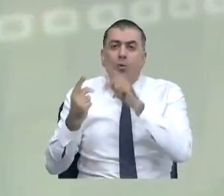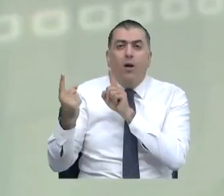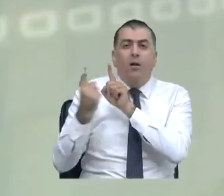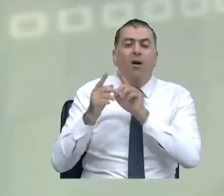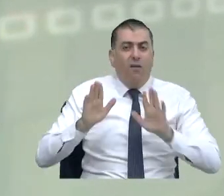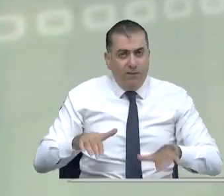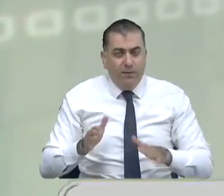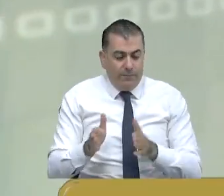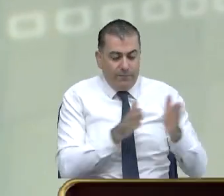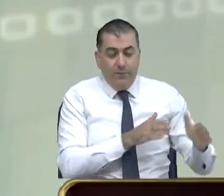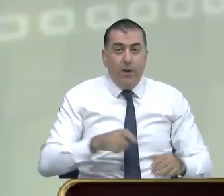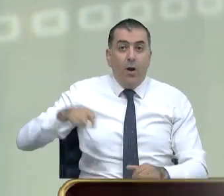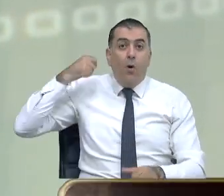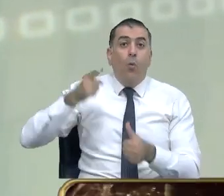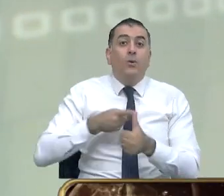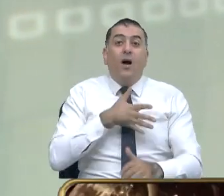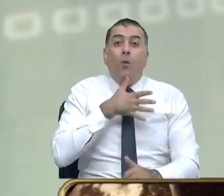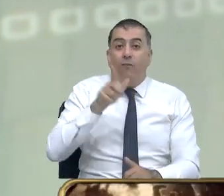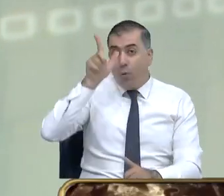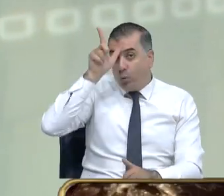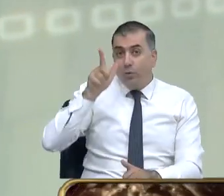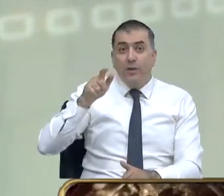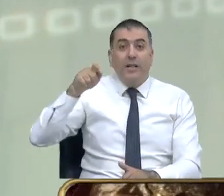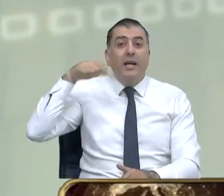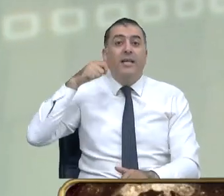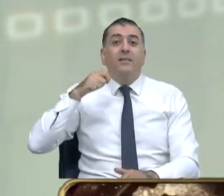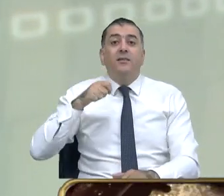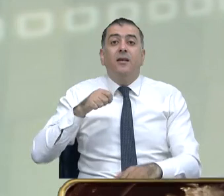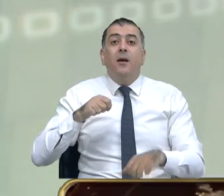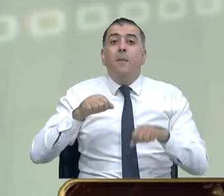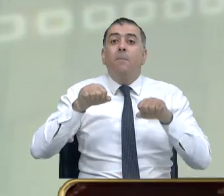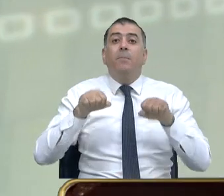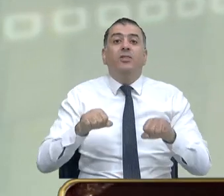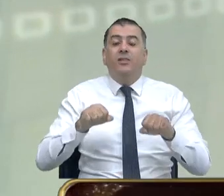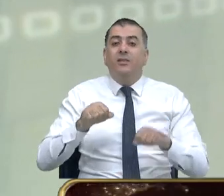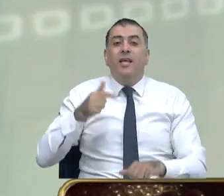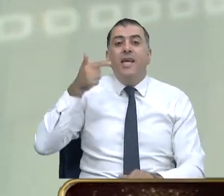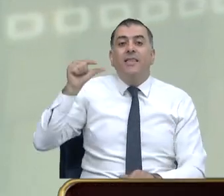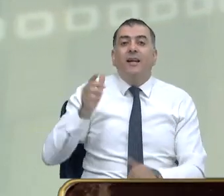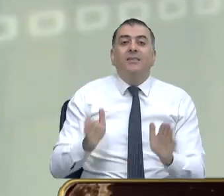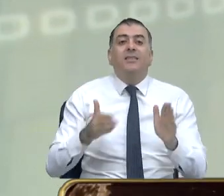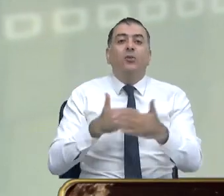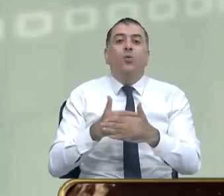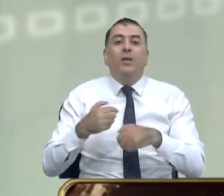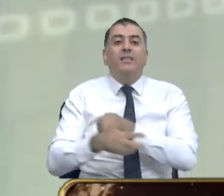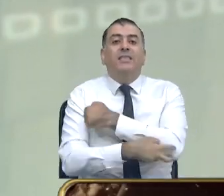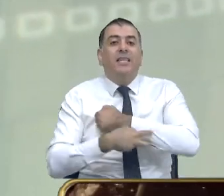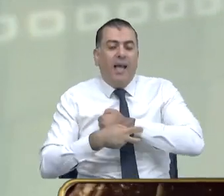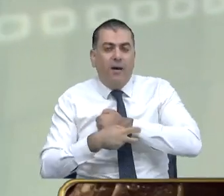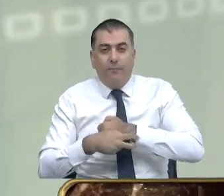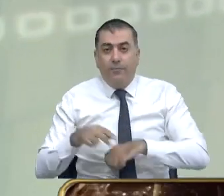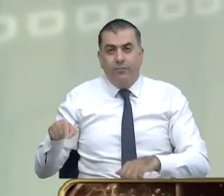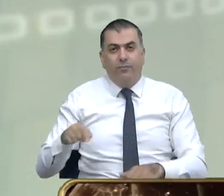افتتح وزير الاوقاف والشؤون والمقدسات الاسلاميه رئيس مجلس اداره صندوق الزكاه الدكتور محمد الخلايله